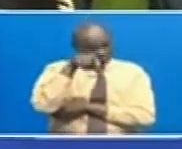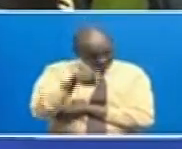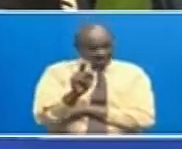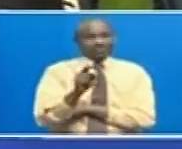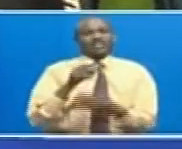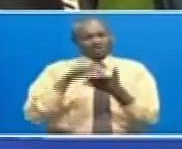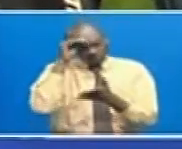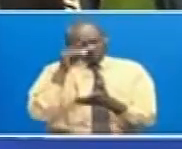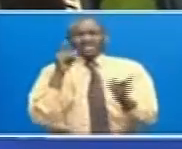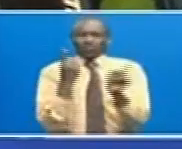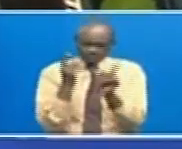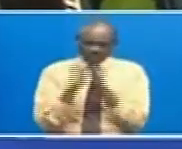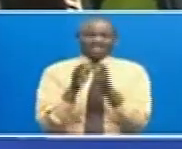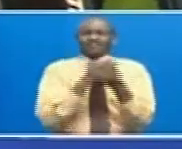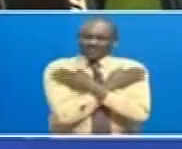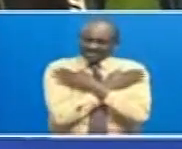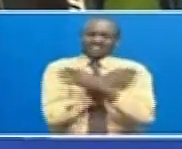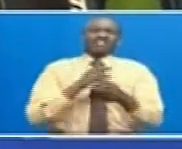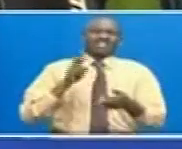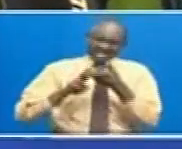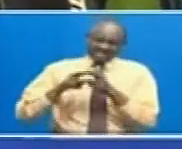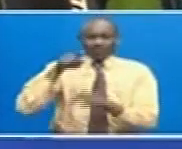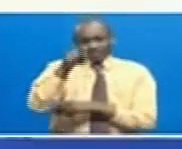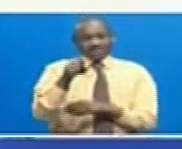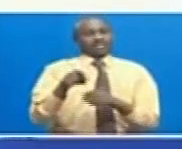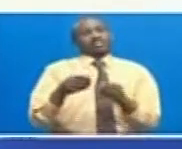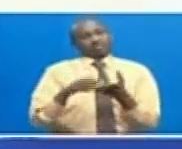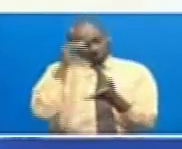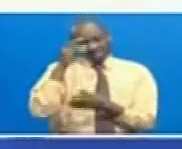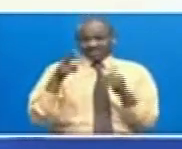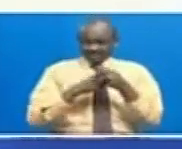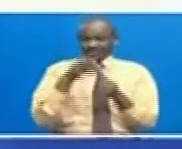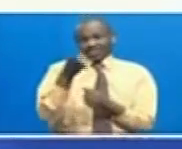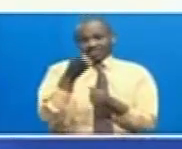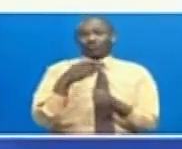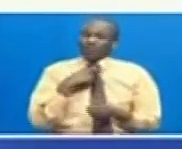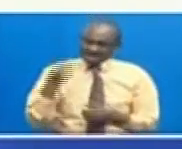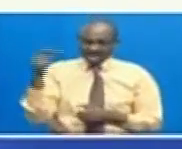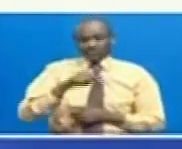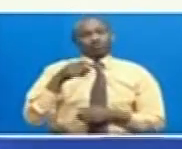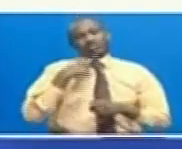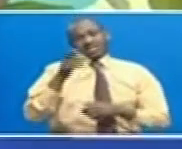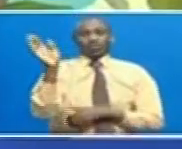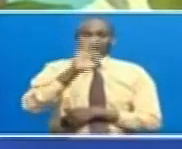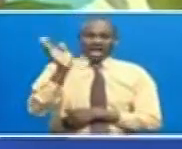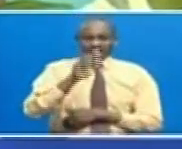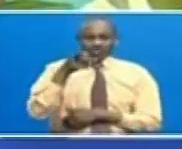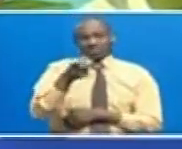Martin's walijumuika kuwapa mkono wa buriani wenzao saba waliokufa maji baharini Diani wiki jana.